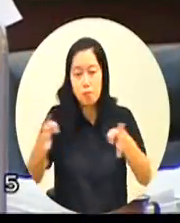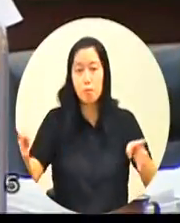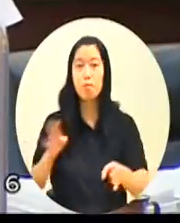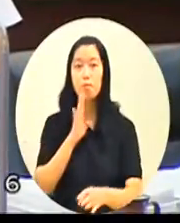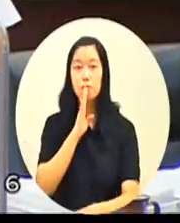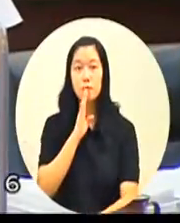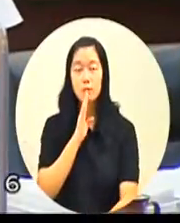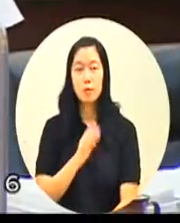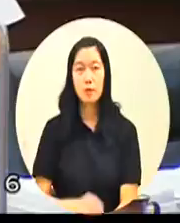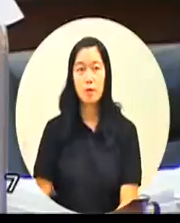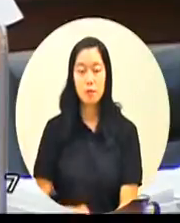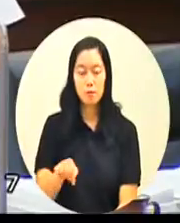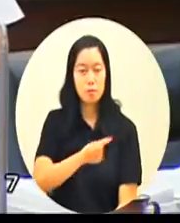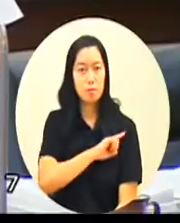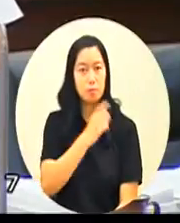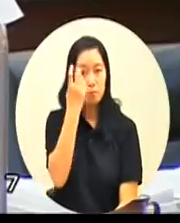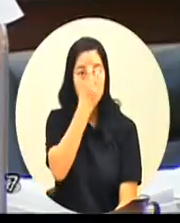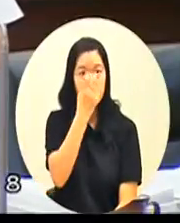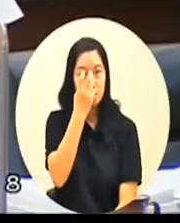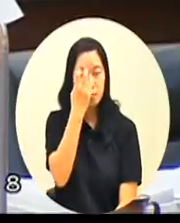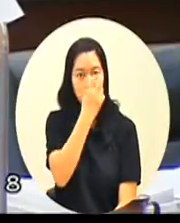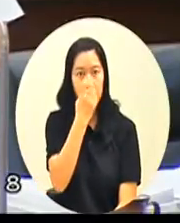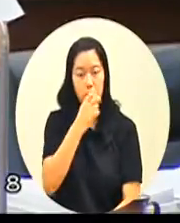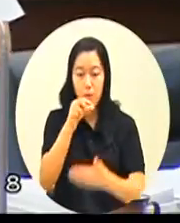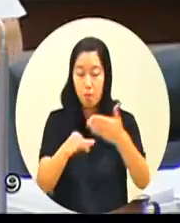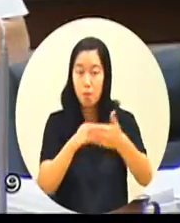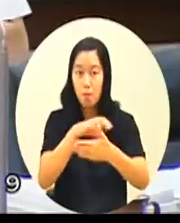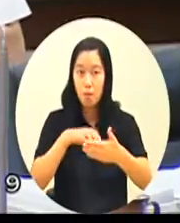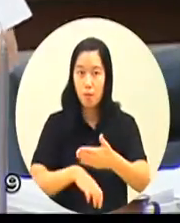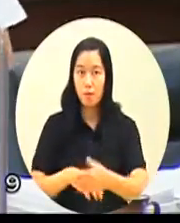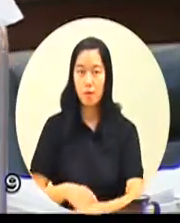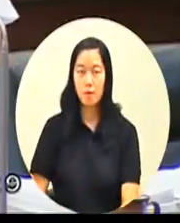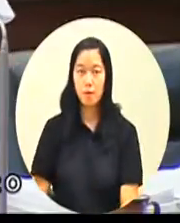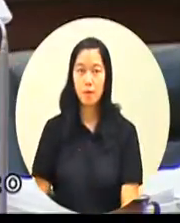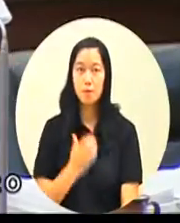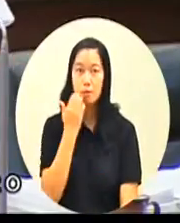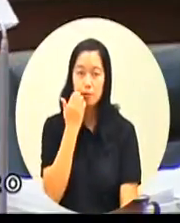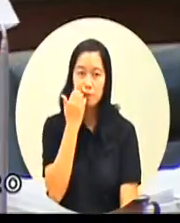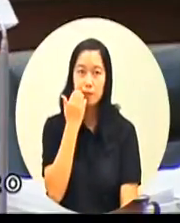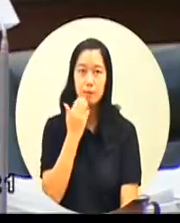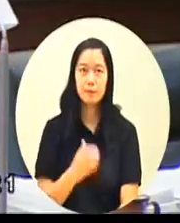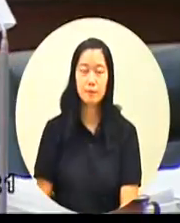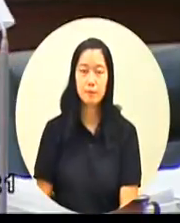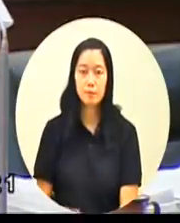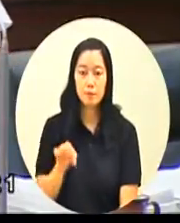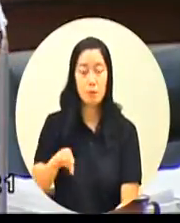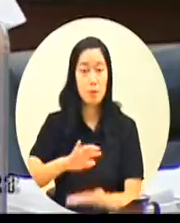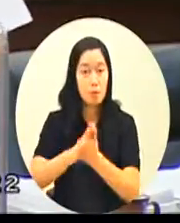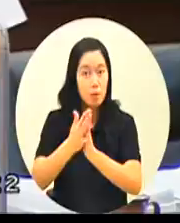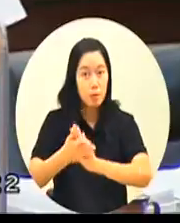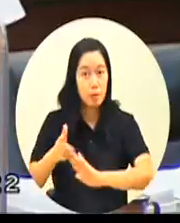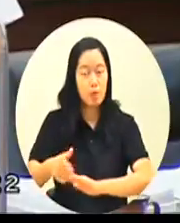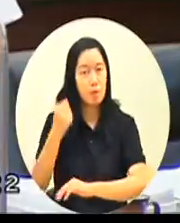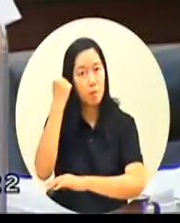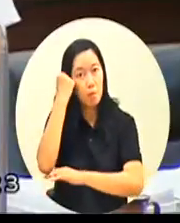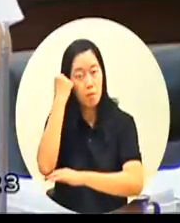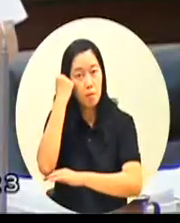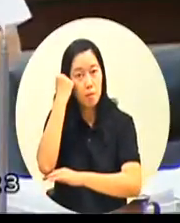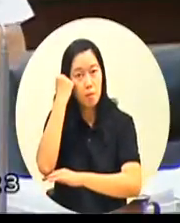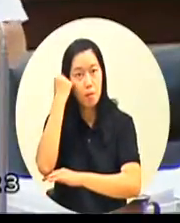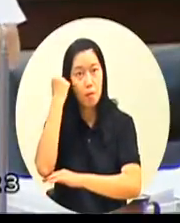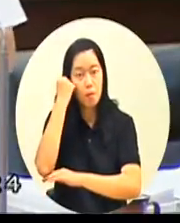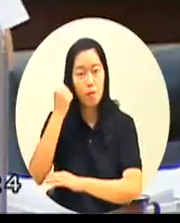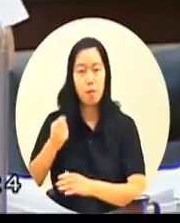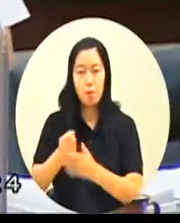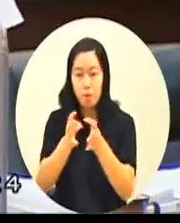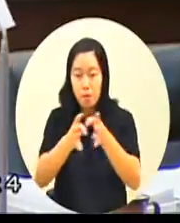们在这个自治条例里面啊，如果它已经变成住宅区了，我们有没有要去